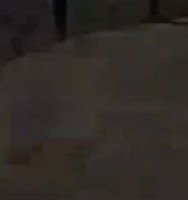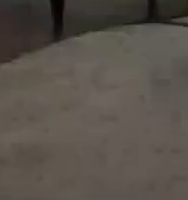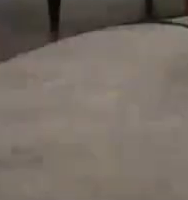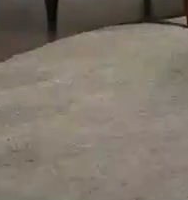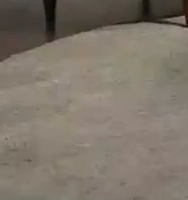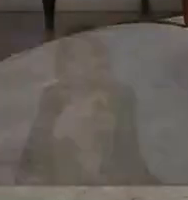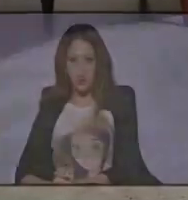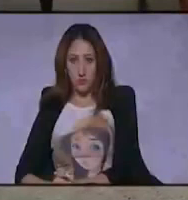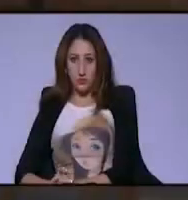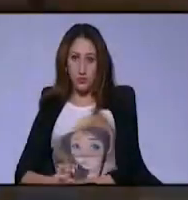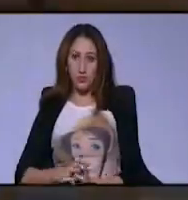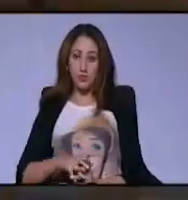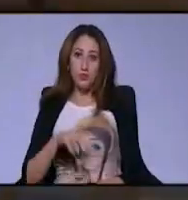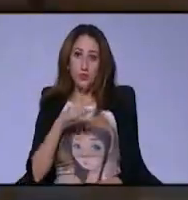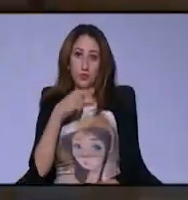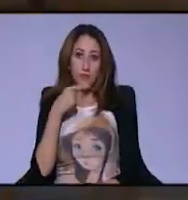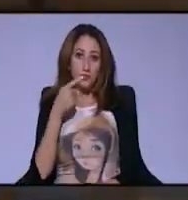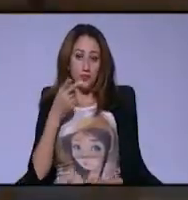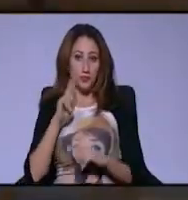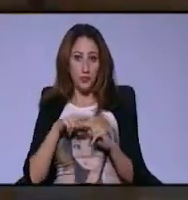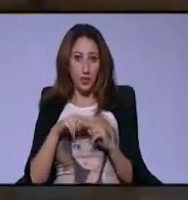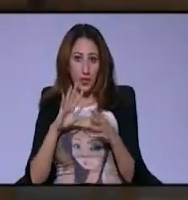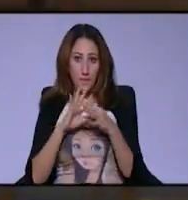الشريف. أنت عامل إنترو عبقري، يعني دخلنا في